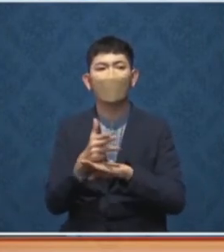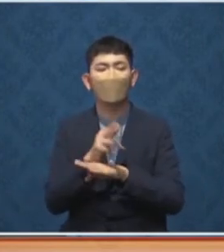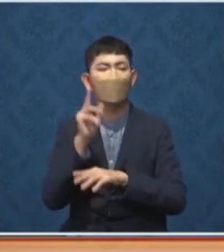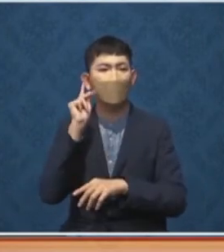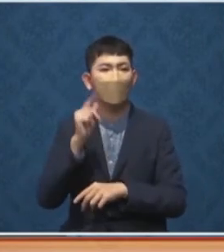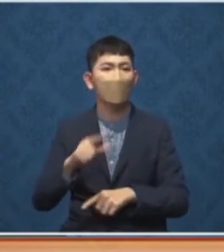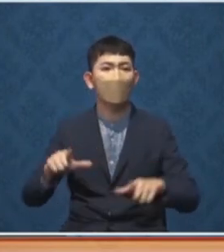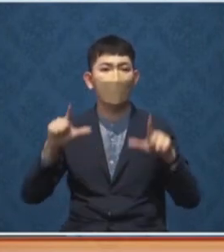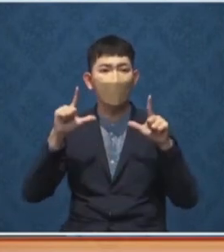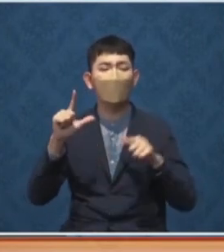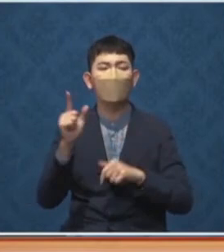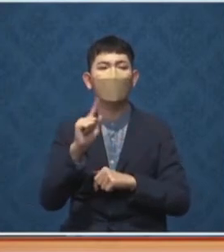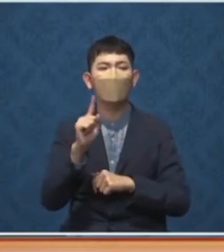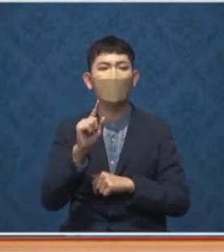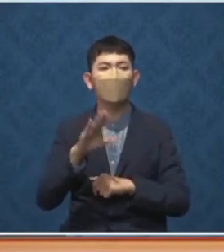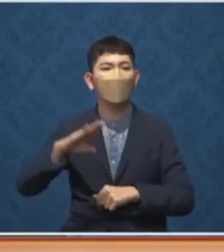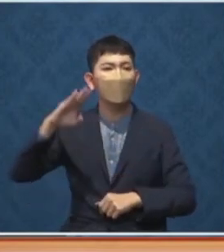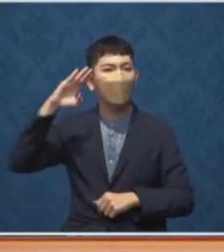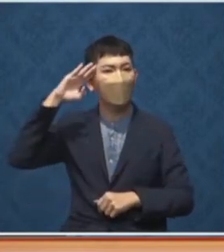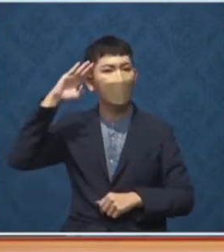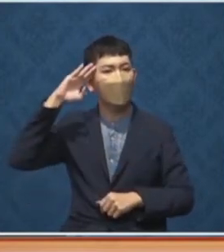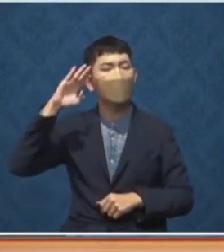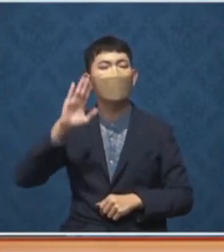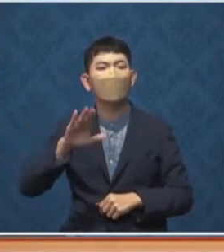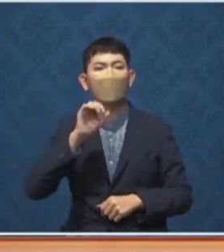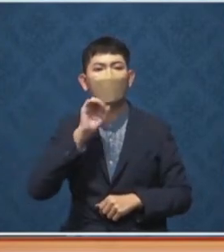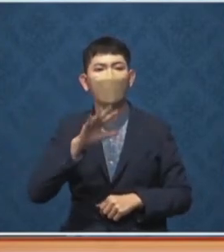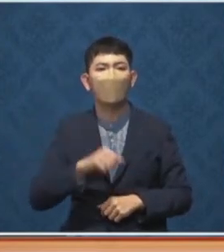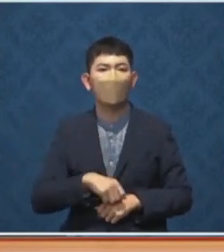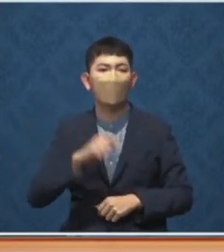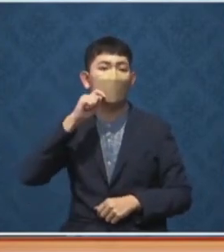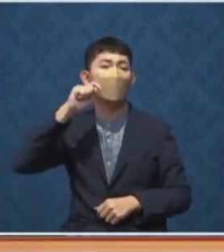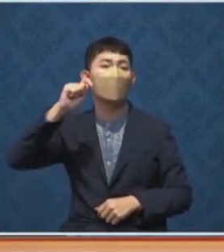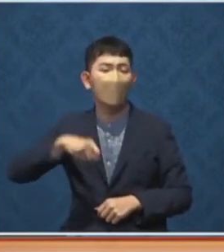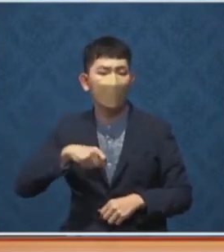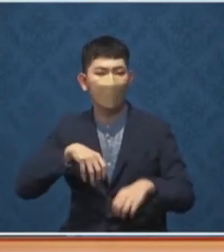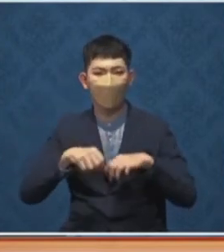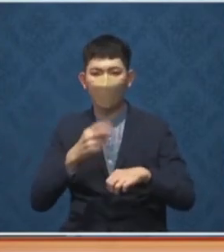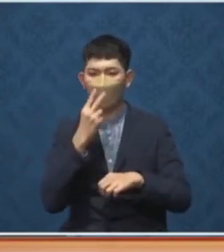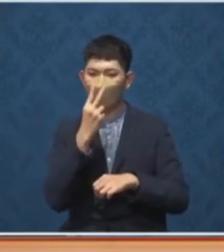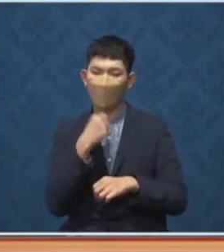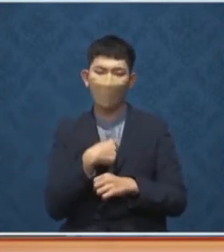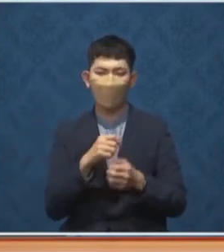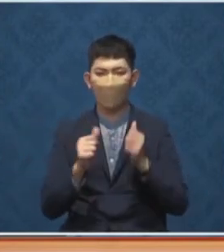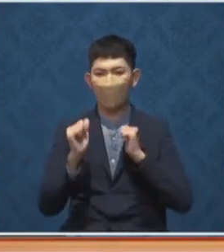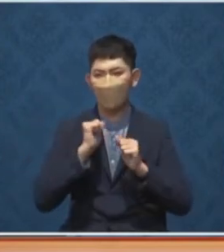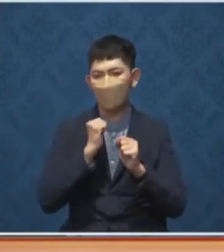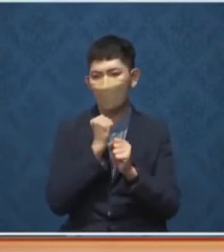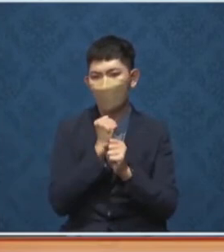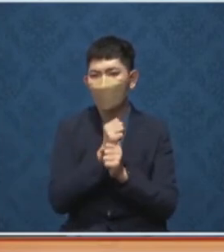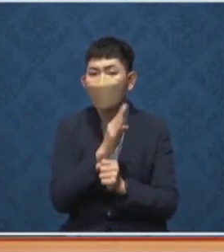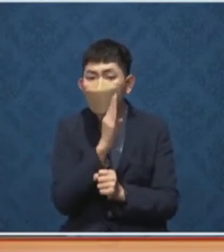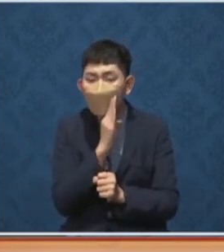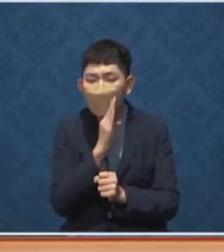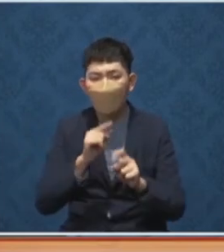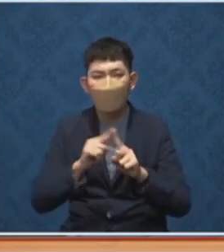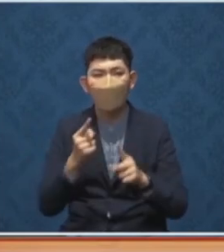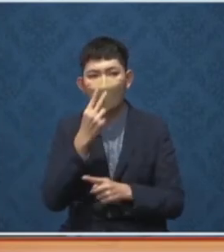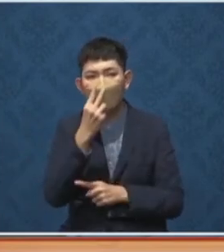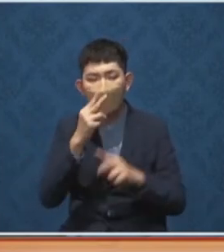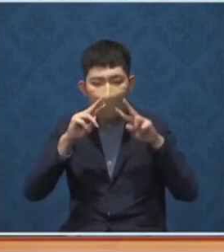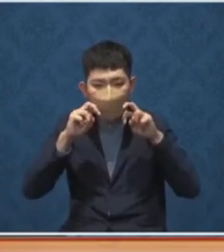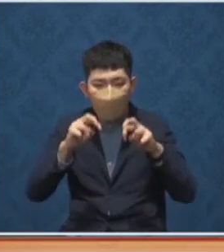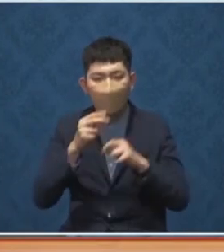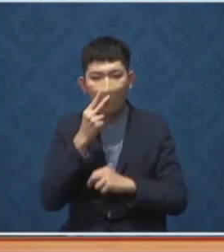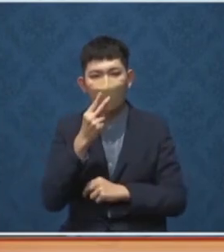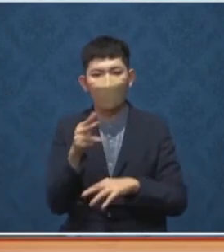ว ชื่ดัขก้กระปแปองแนáiนะครัข่าวuéล้าฮา วา Ukraine จัดฉากผู้เสยชีวตจากพายสงครามถ้เราใช้เคื่มorenit เราก็จะทราบสัทีครัว